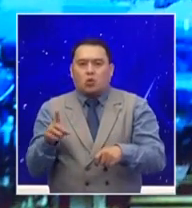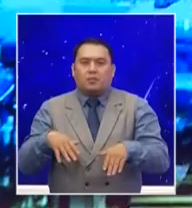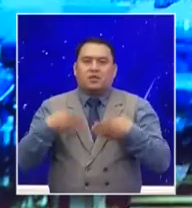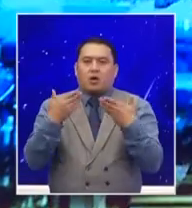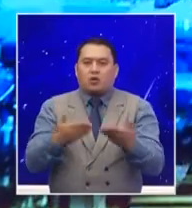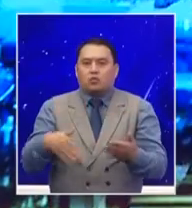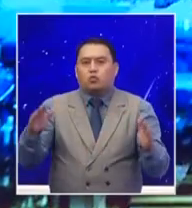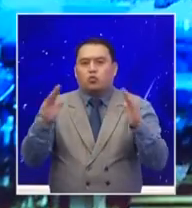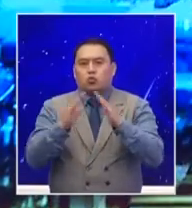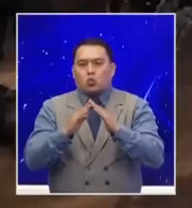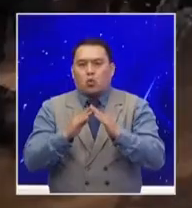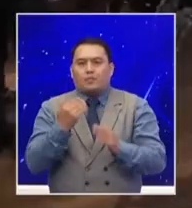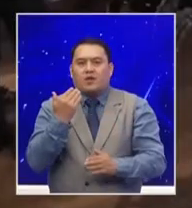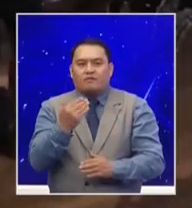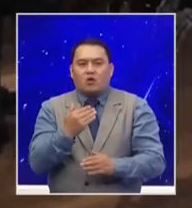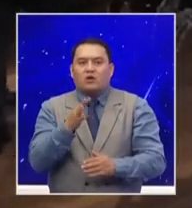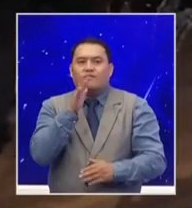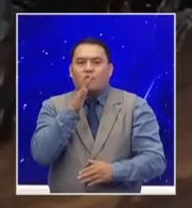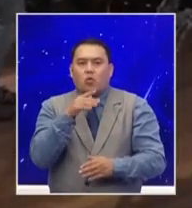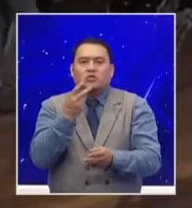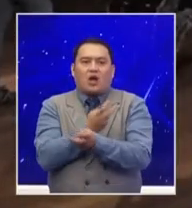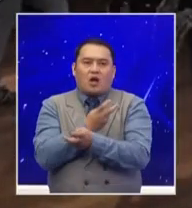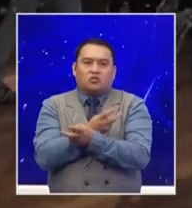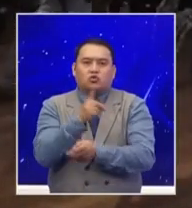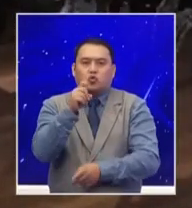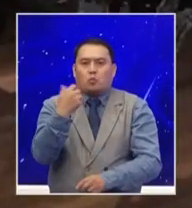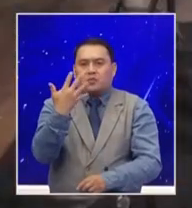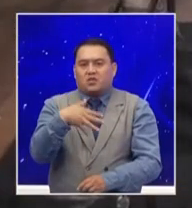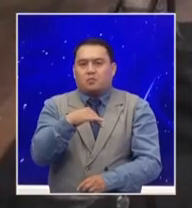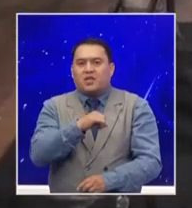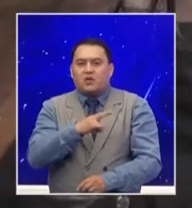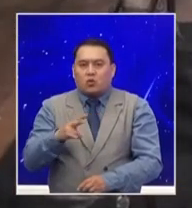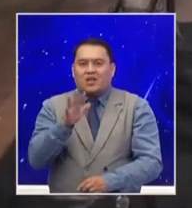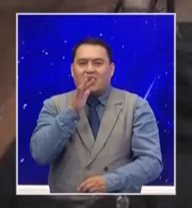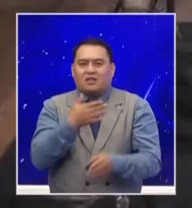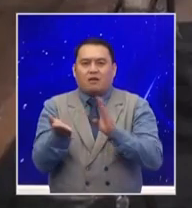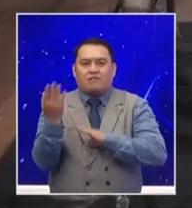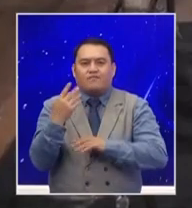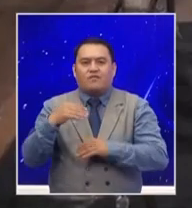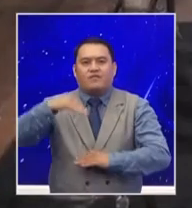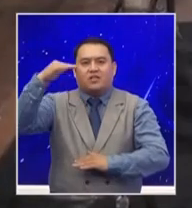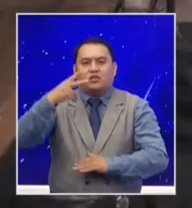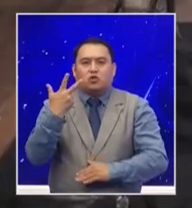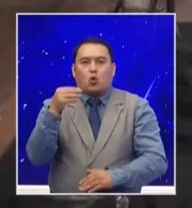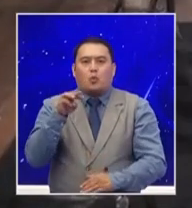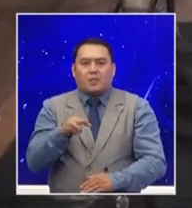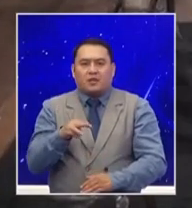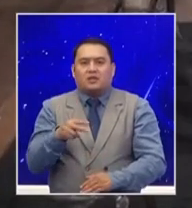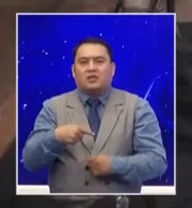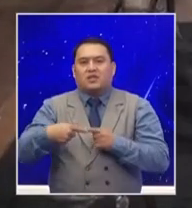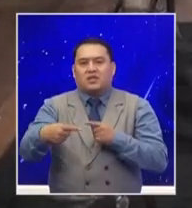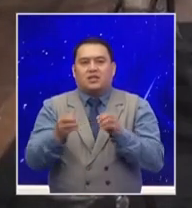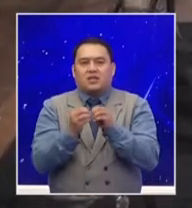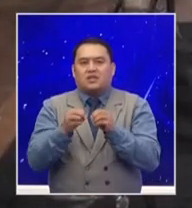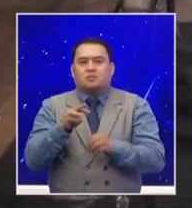представил аукционный дом Друо. Возраст костей более 150 миллионов лет. Скелет высотой более 3 метров и длиной около